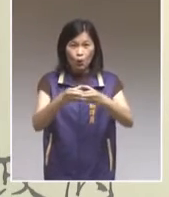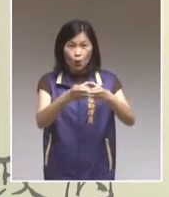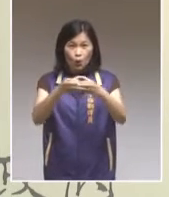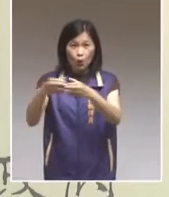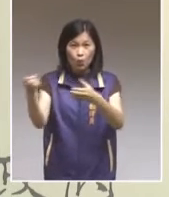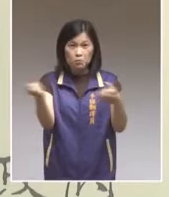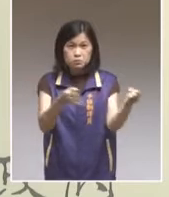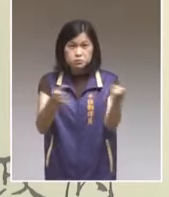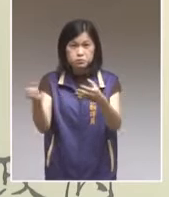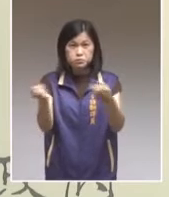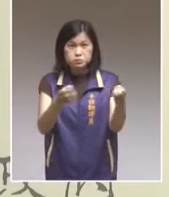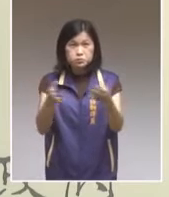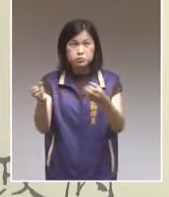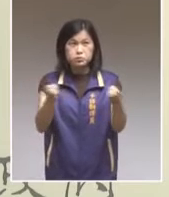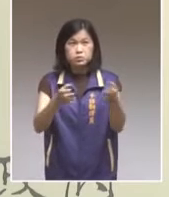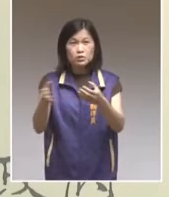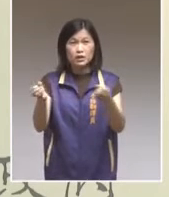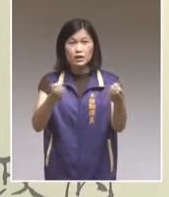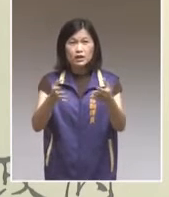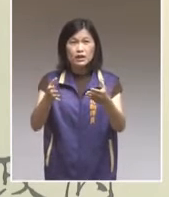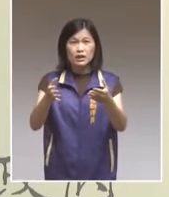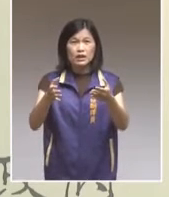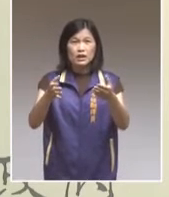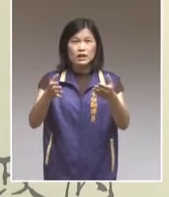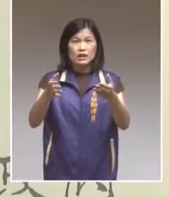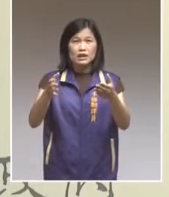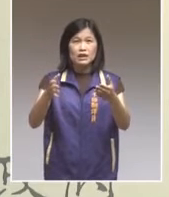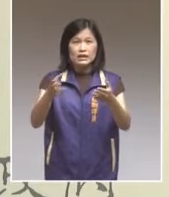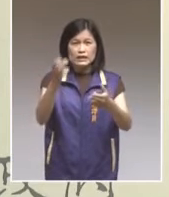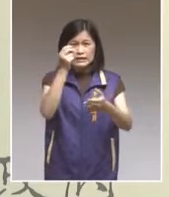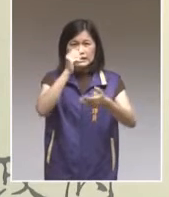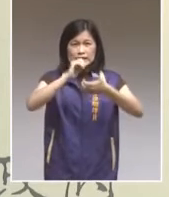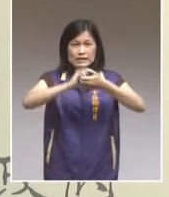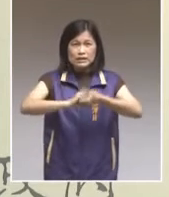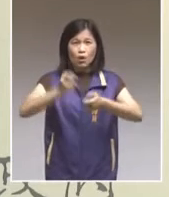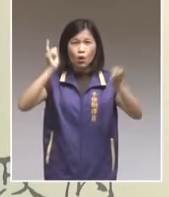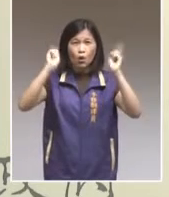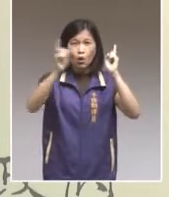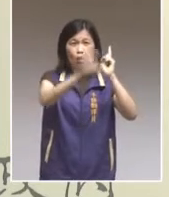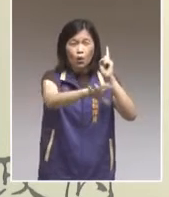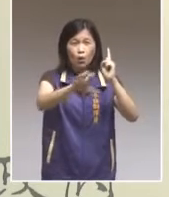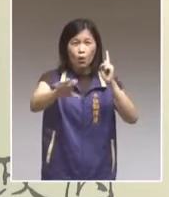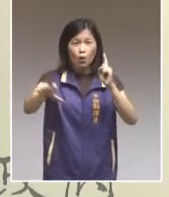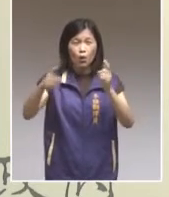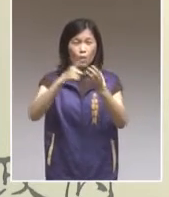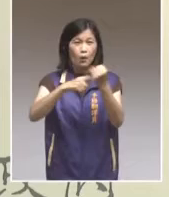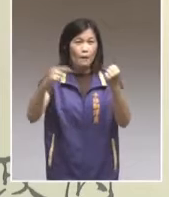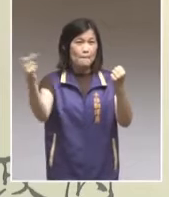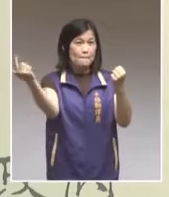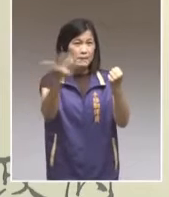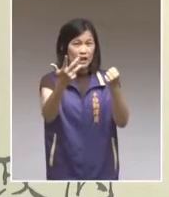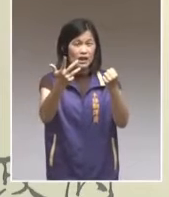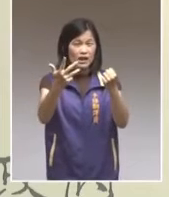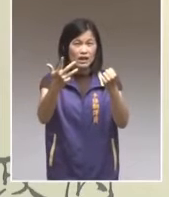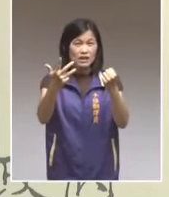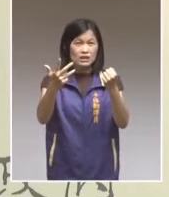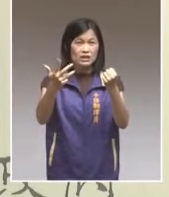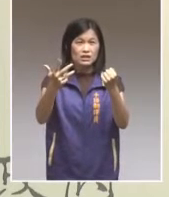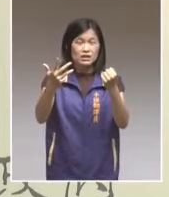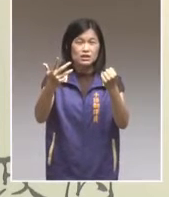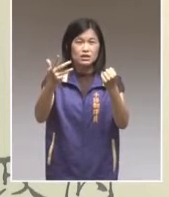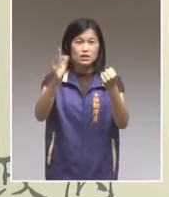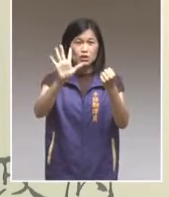这个群聚感染现象的这些特定的娱乐场所总共有8间。那这8间分别